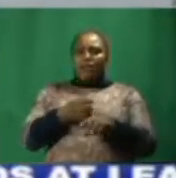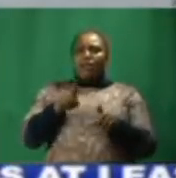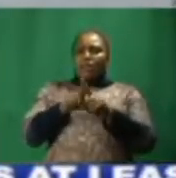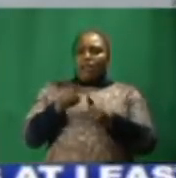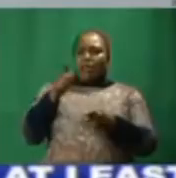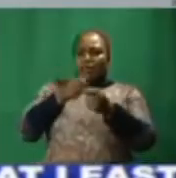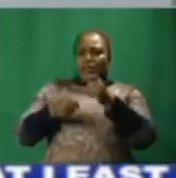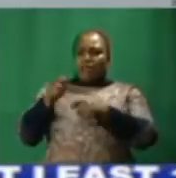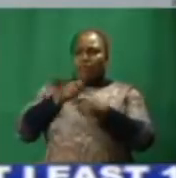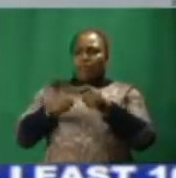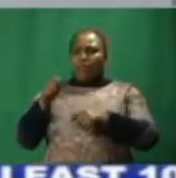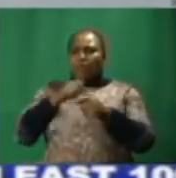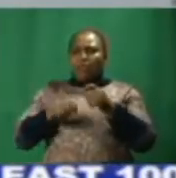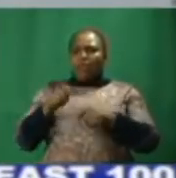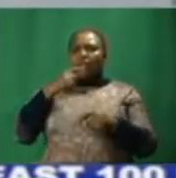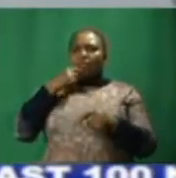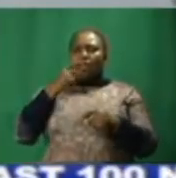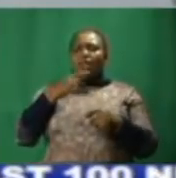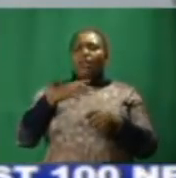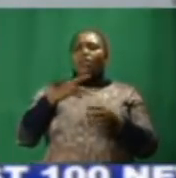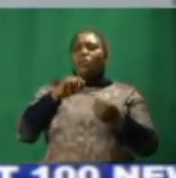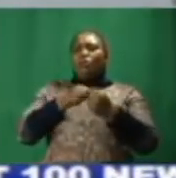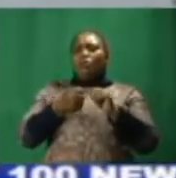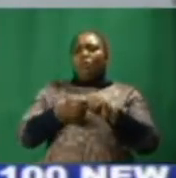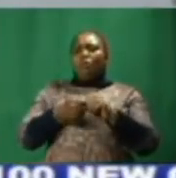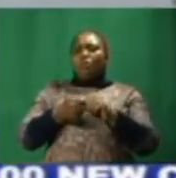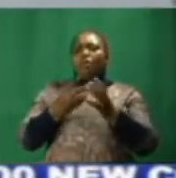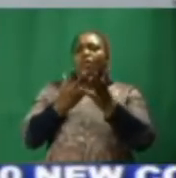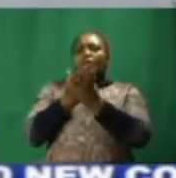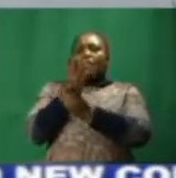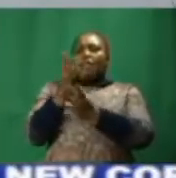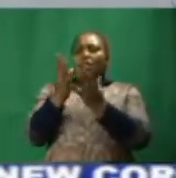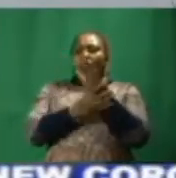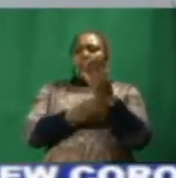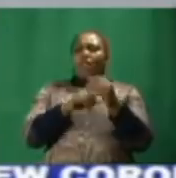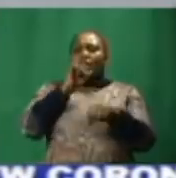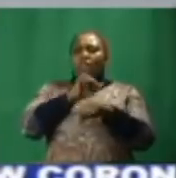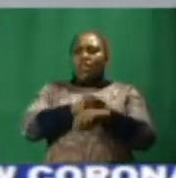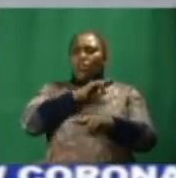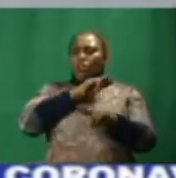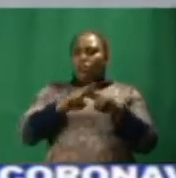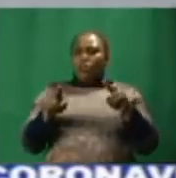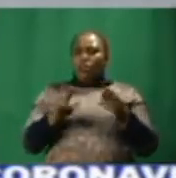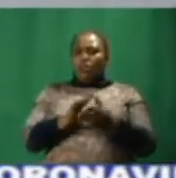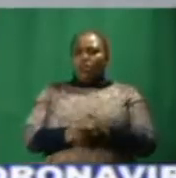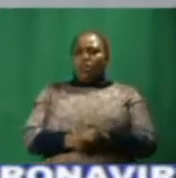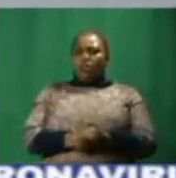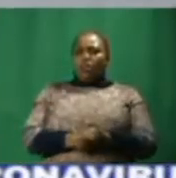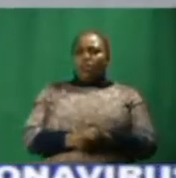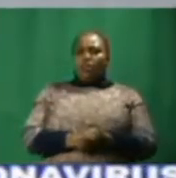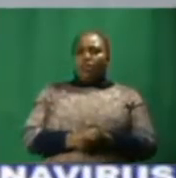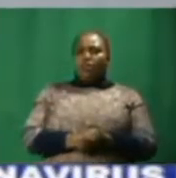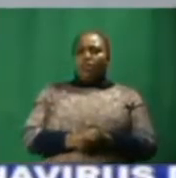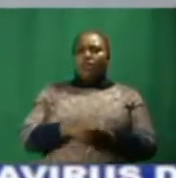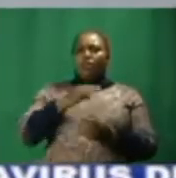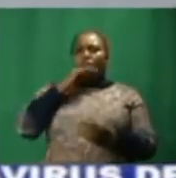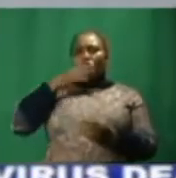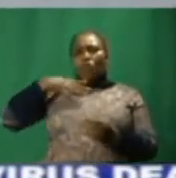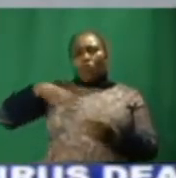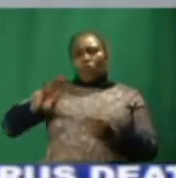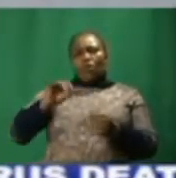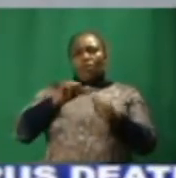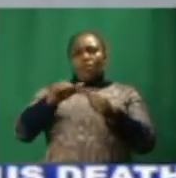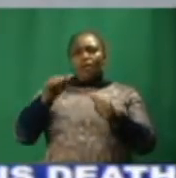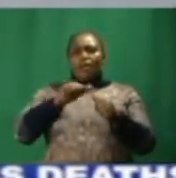Njengalokuchina nje kuyasehlula ukusebenzisa la gloves ngeke vele kuchineke ufake ama gloves so lolokunye ke kungcono ke